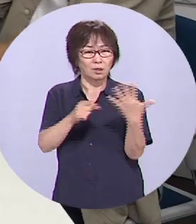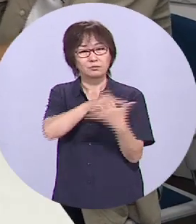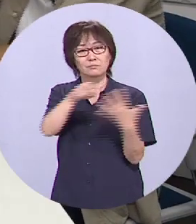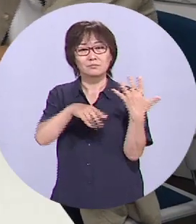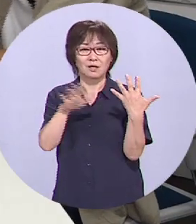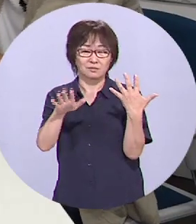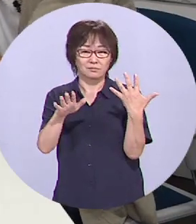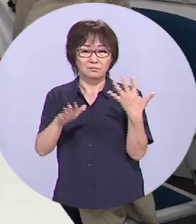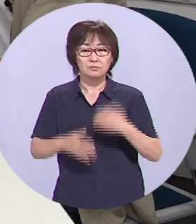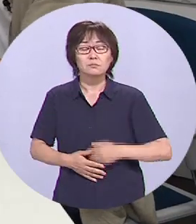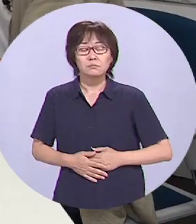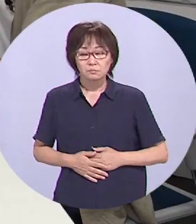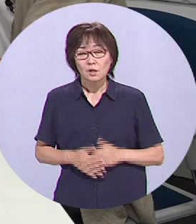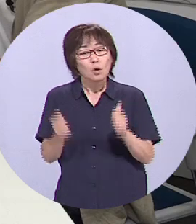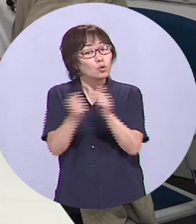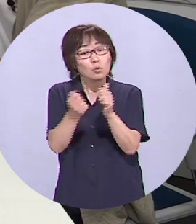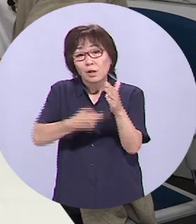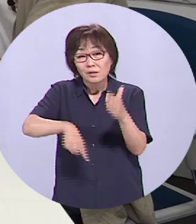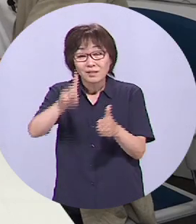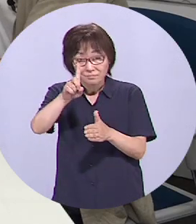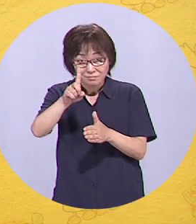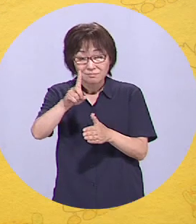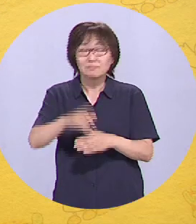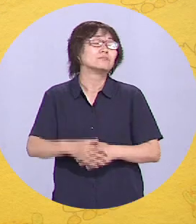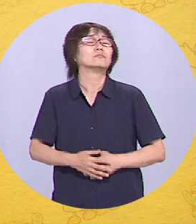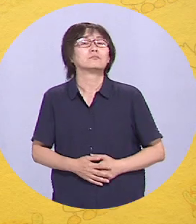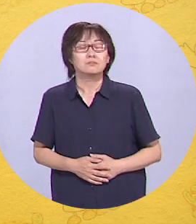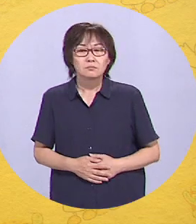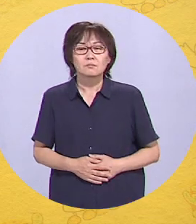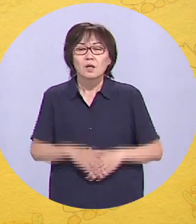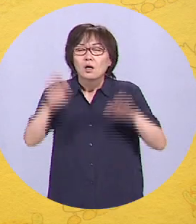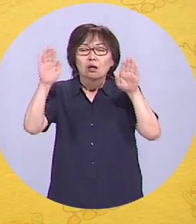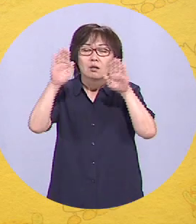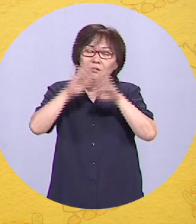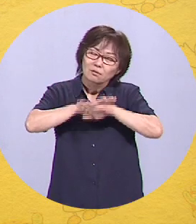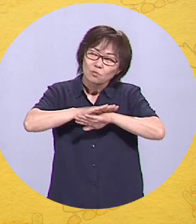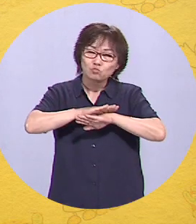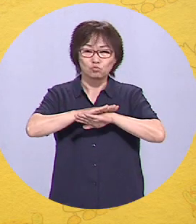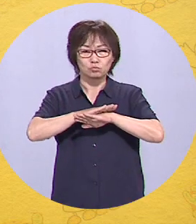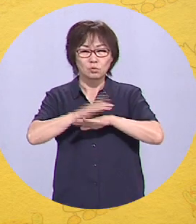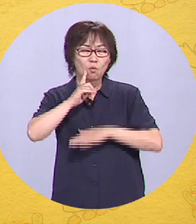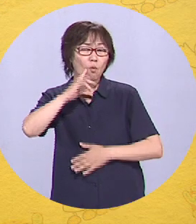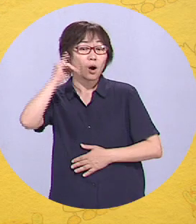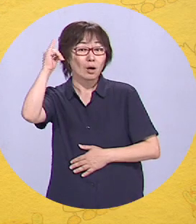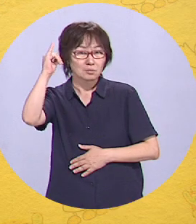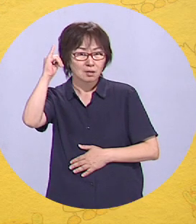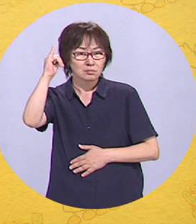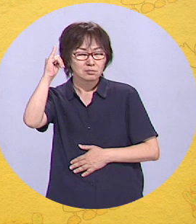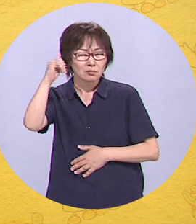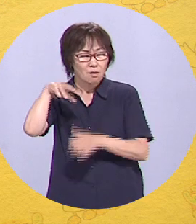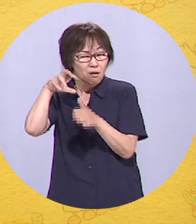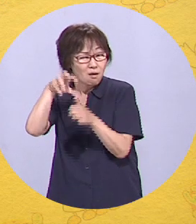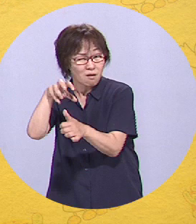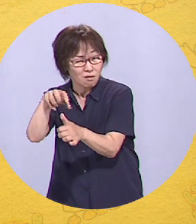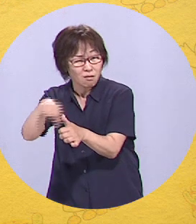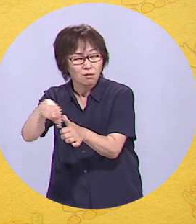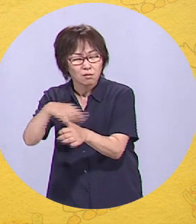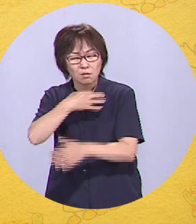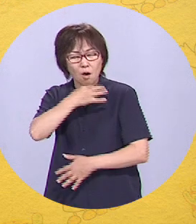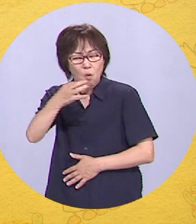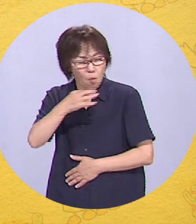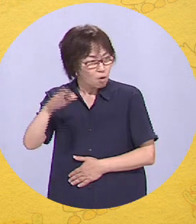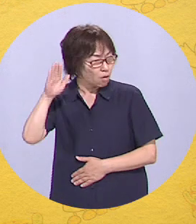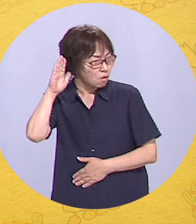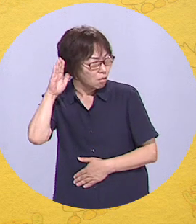どのような相談がこうかかってきますか。 はい、夜お母さんが幼い子供を激しく叱って子供の泣き声が